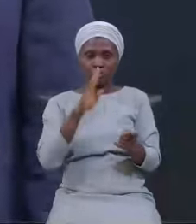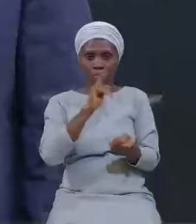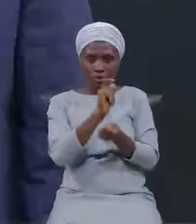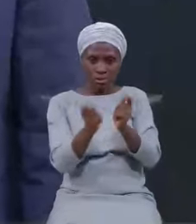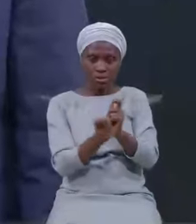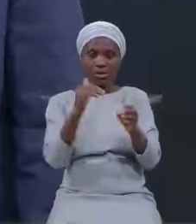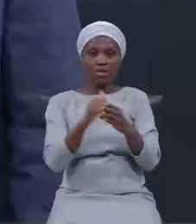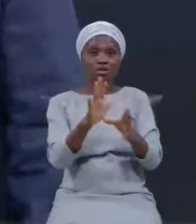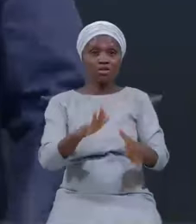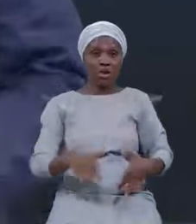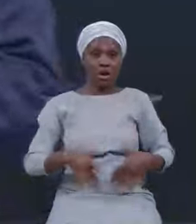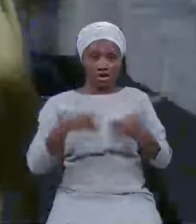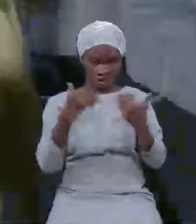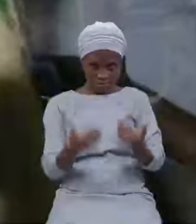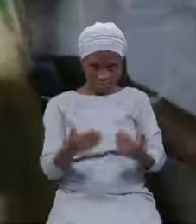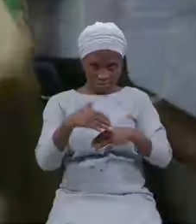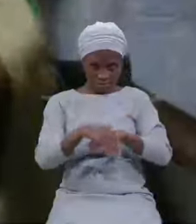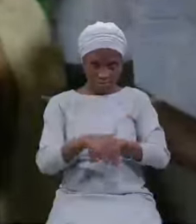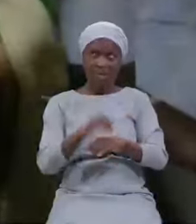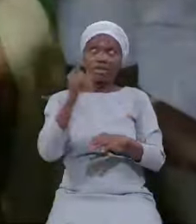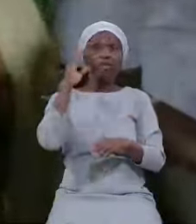au nom de Jésus.